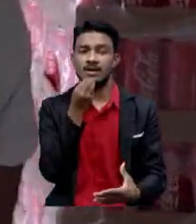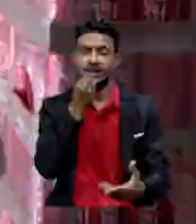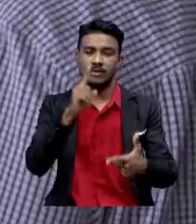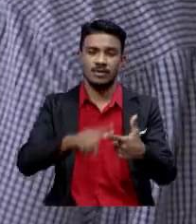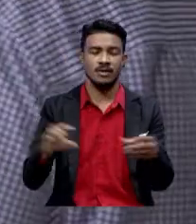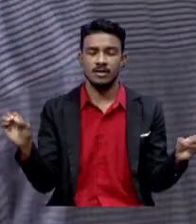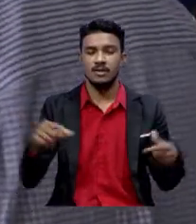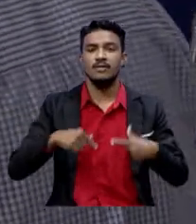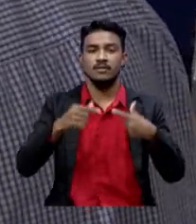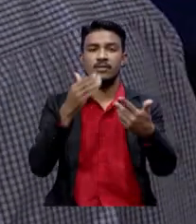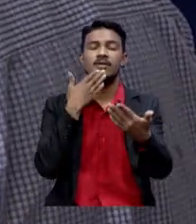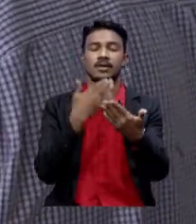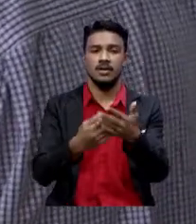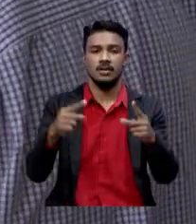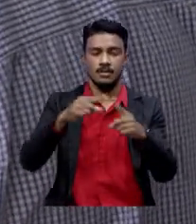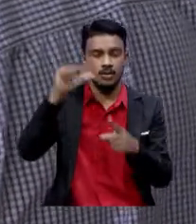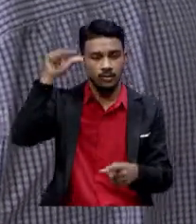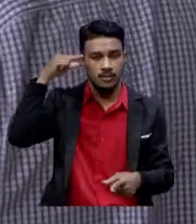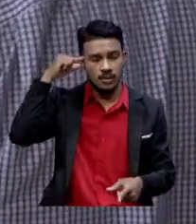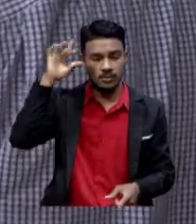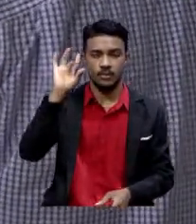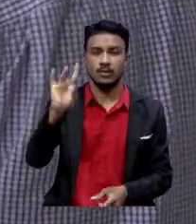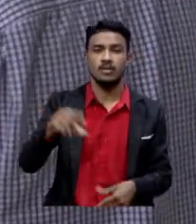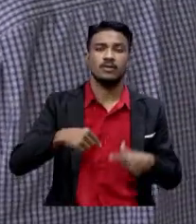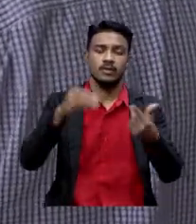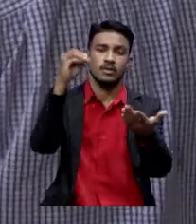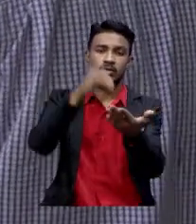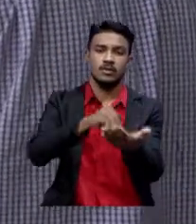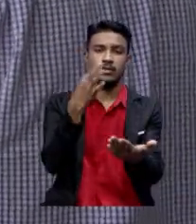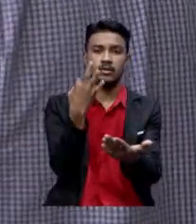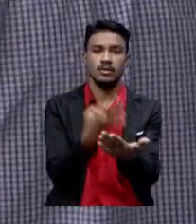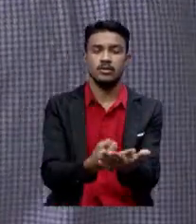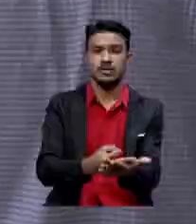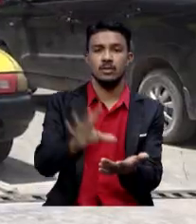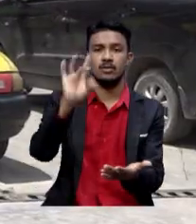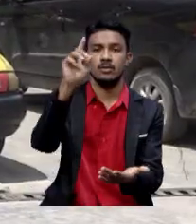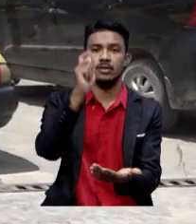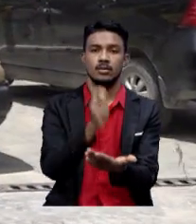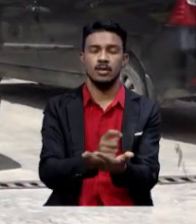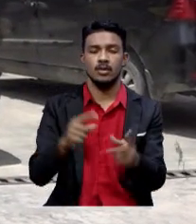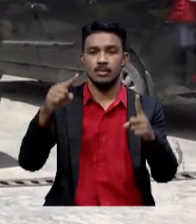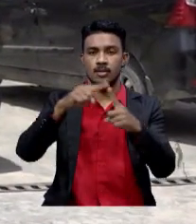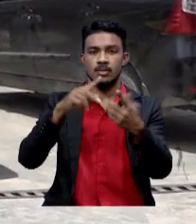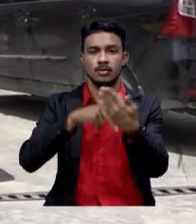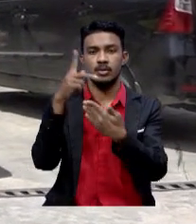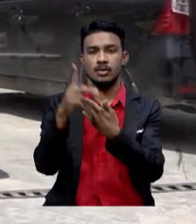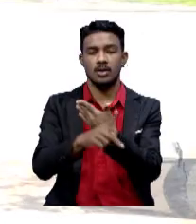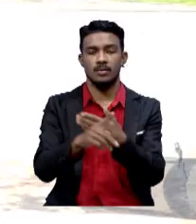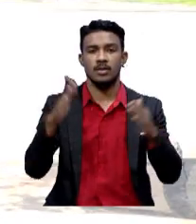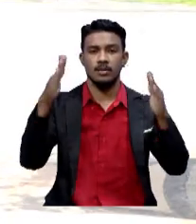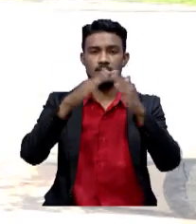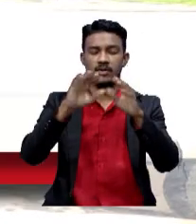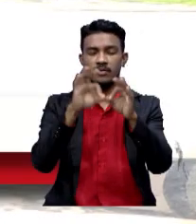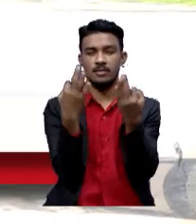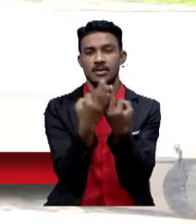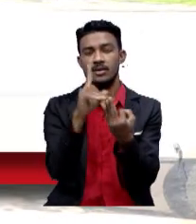comunidade, mas que o etavo governo investe o san tokon wal nulu ba programa refere. Cada uma kain, bele produz, e condições mínimo